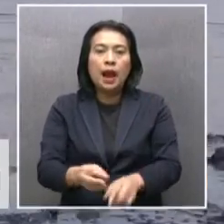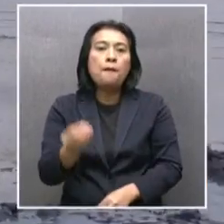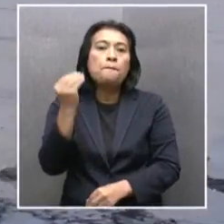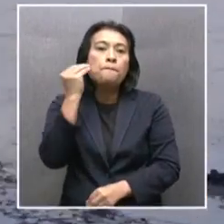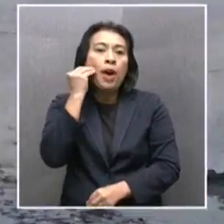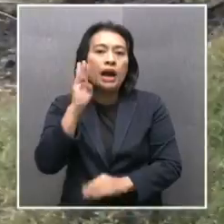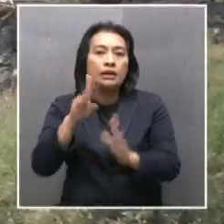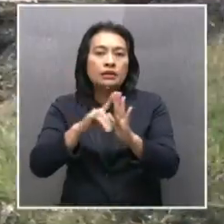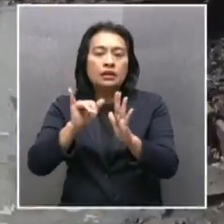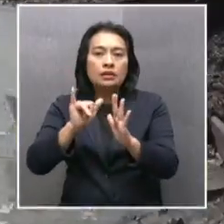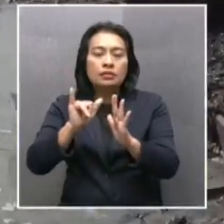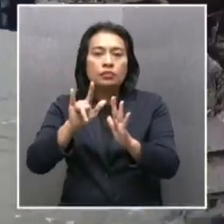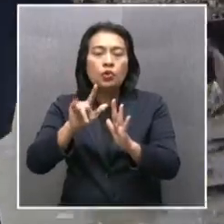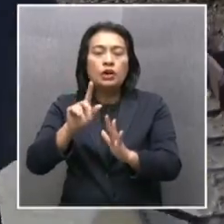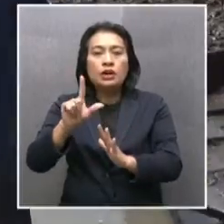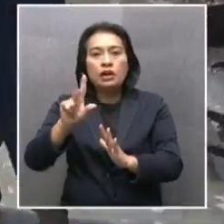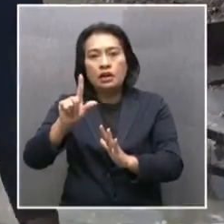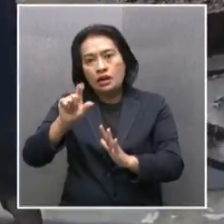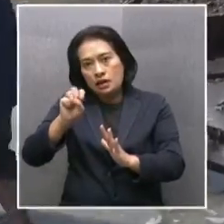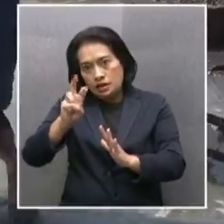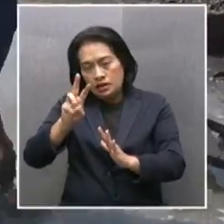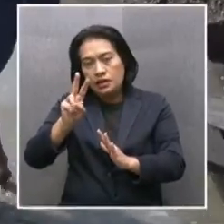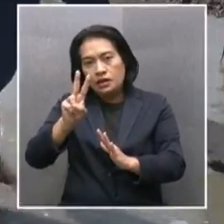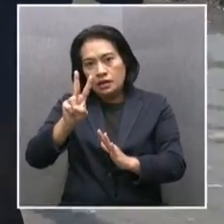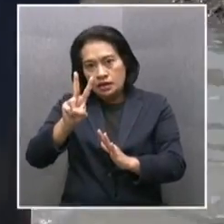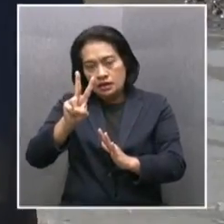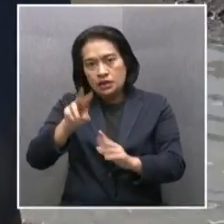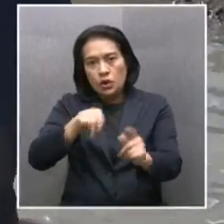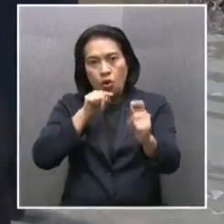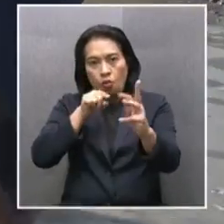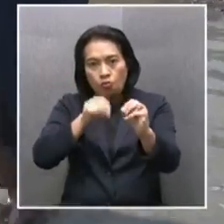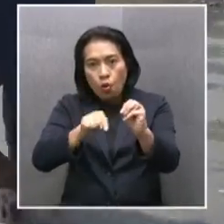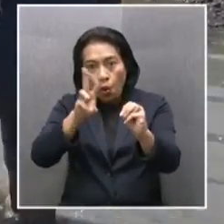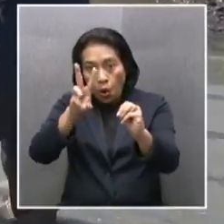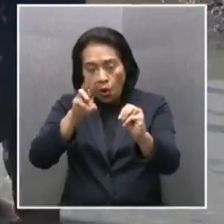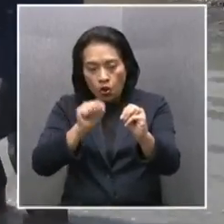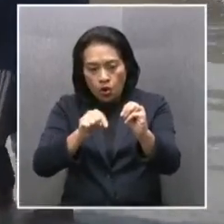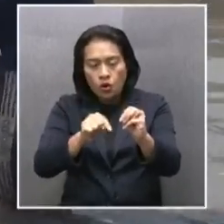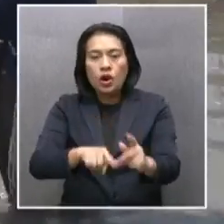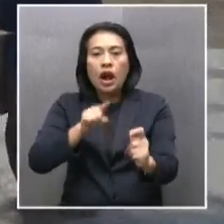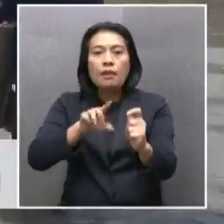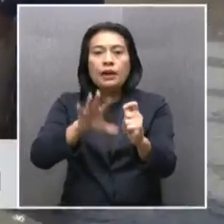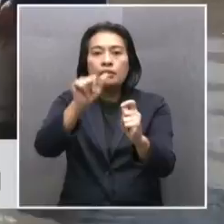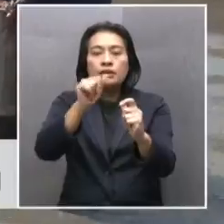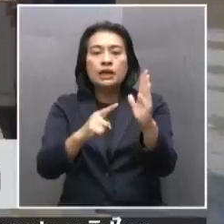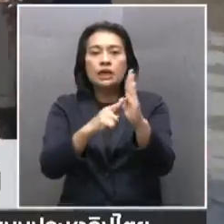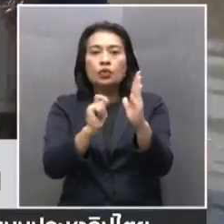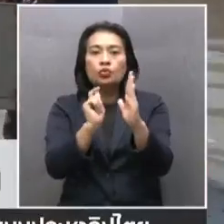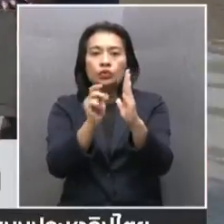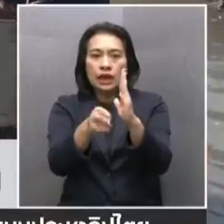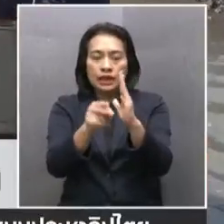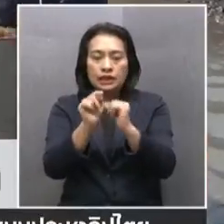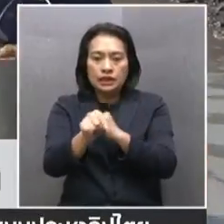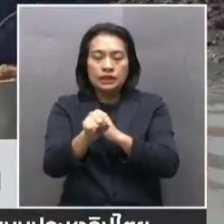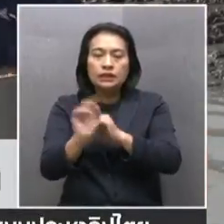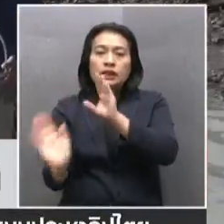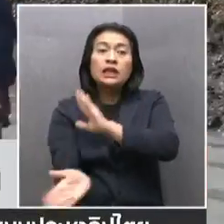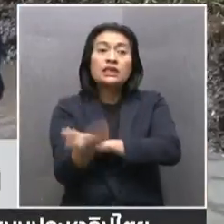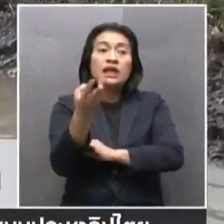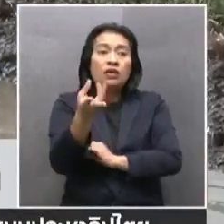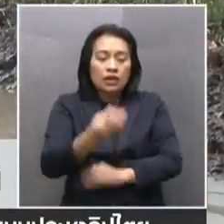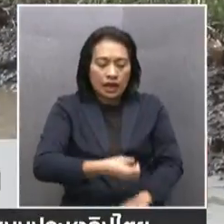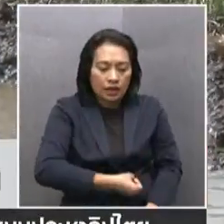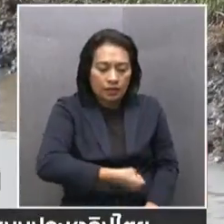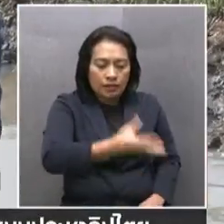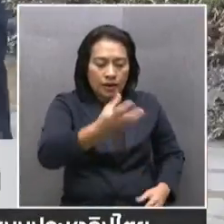หมู่ที่6ตำบลเนินแจงอำเภอเมืองอุทัยธานีได้ออกหว่านเมล็ดพันธุ์ข้าวกันตั้งแต่เช้าตรู่เลยนะครับแม้วิธีการทำน